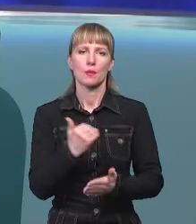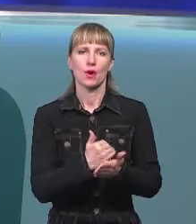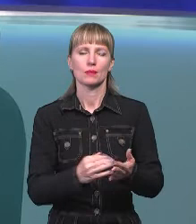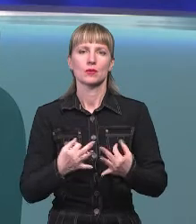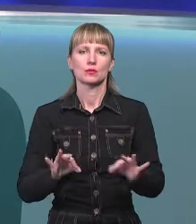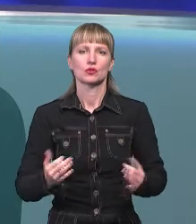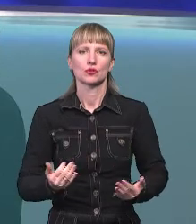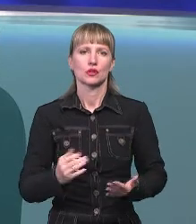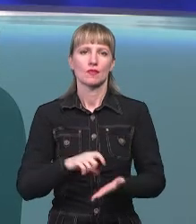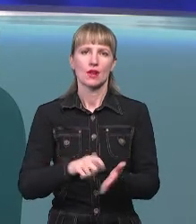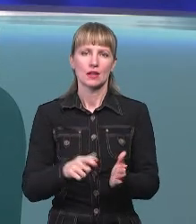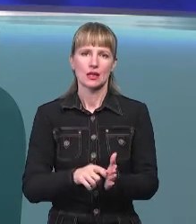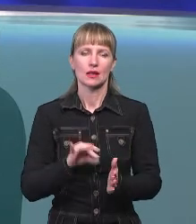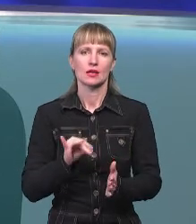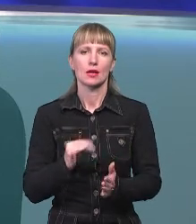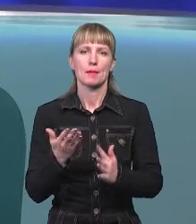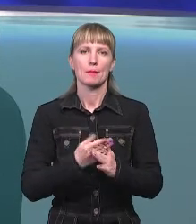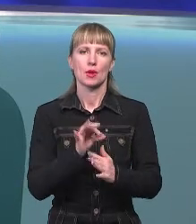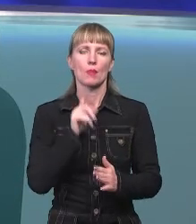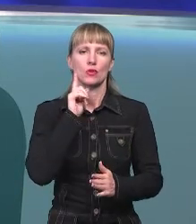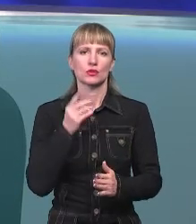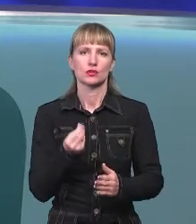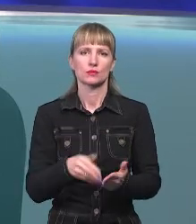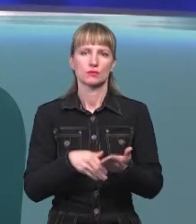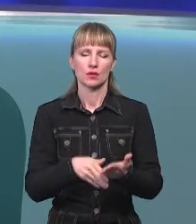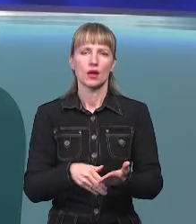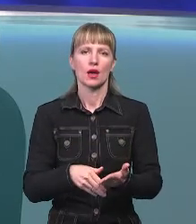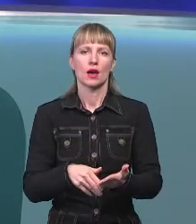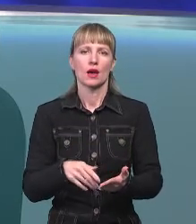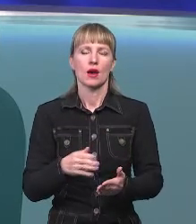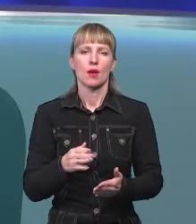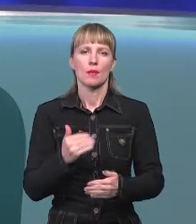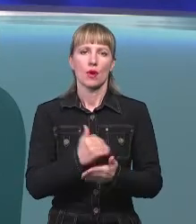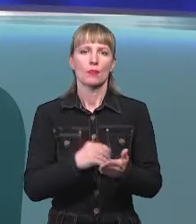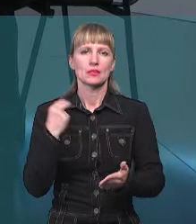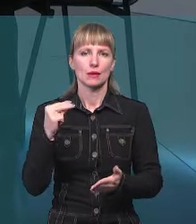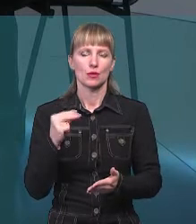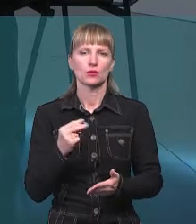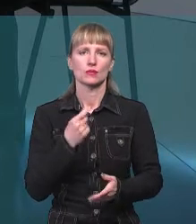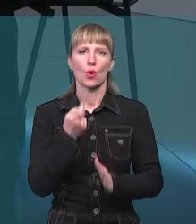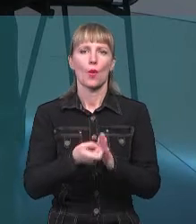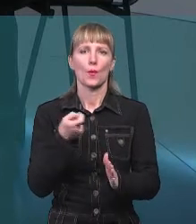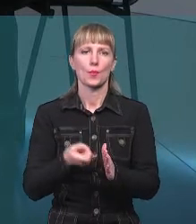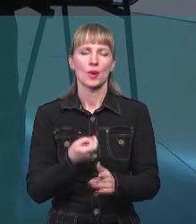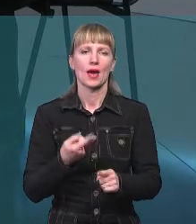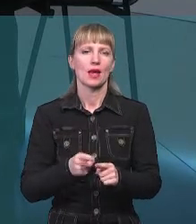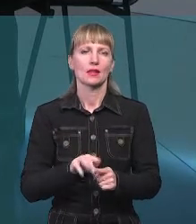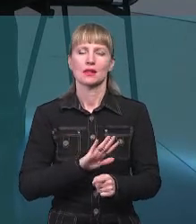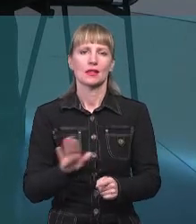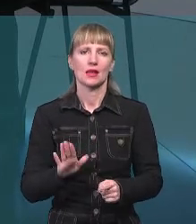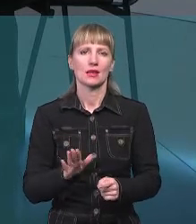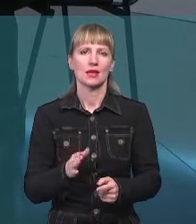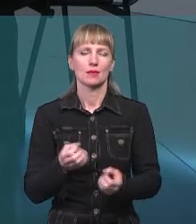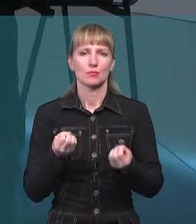«Доступне житло» та «Пільгове молодіжне кредитування», команда Суспільного Запоріжжя провела опитування. Нагадуємо, що це опитування не є